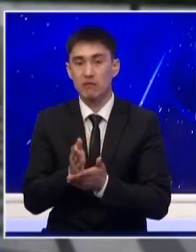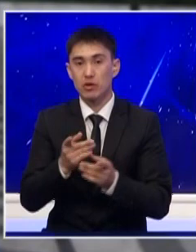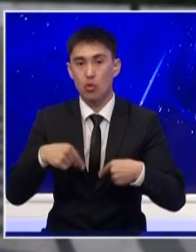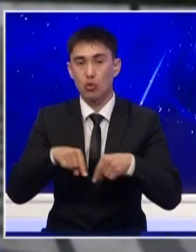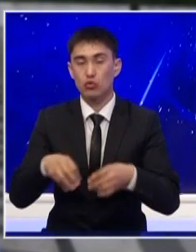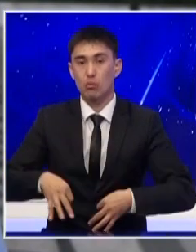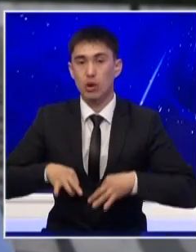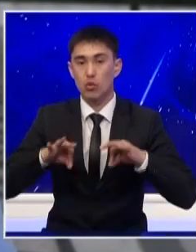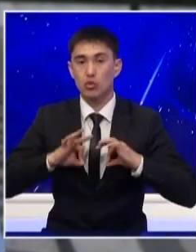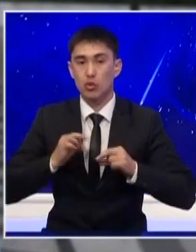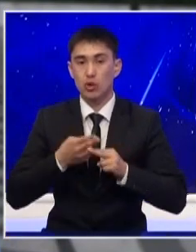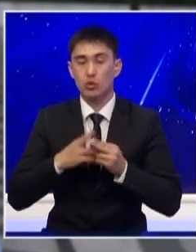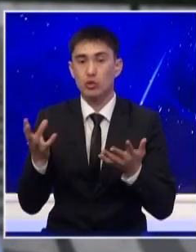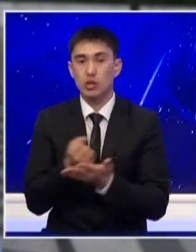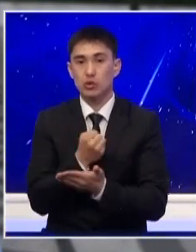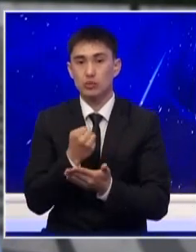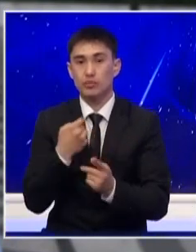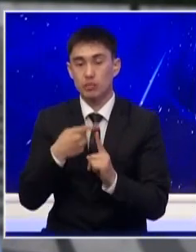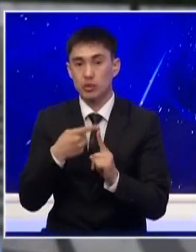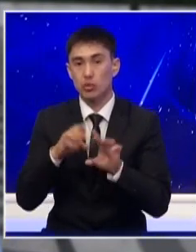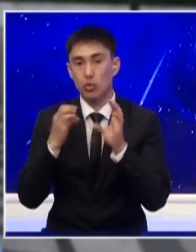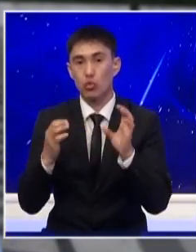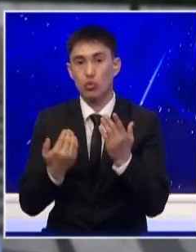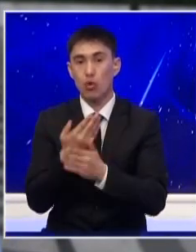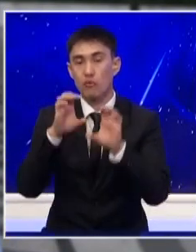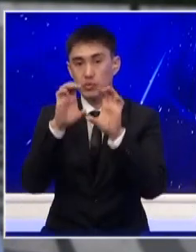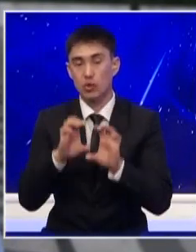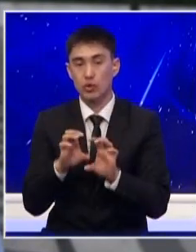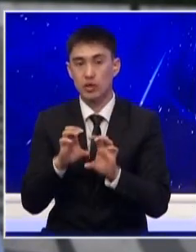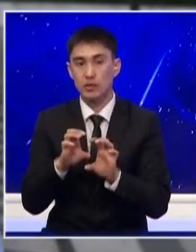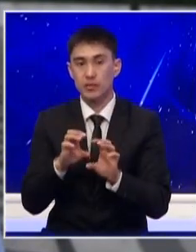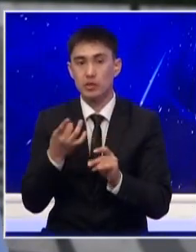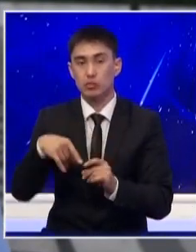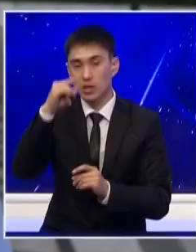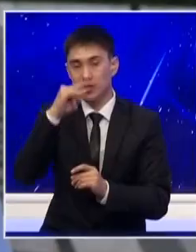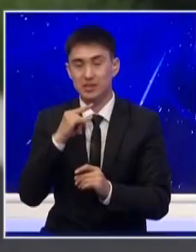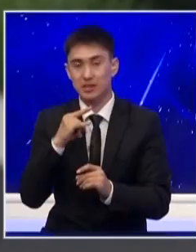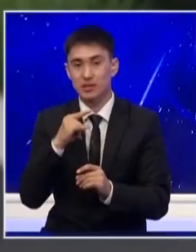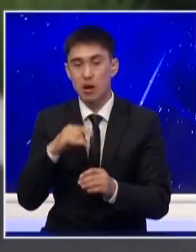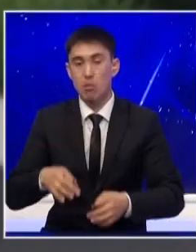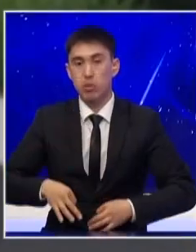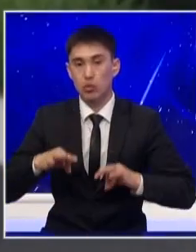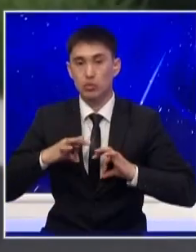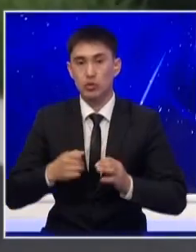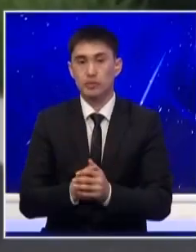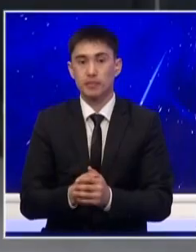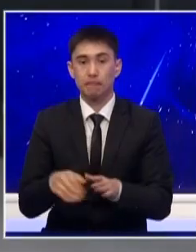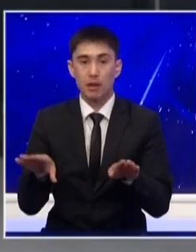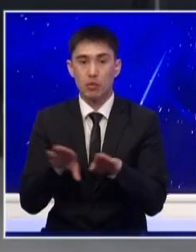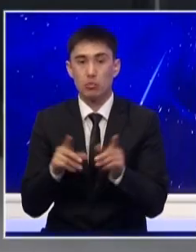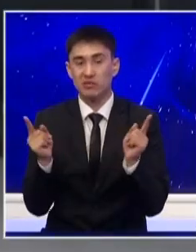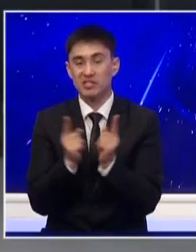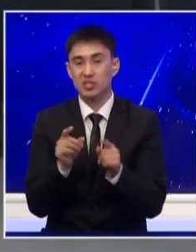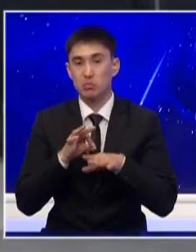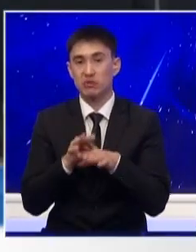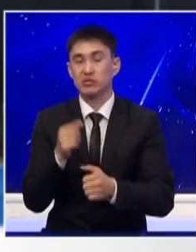органов прокуратуры, которое нашло свое отражение в новом конституционном законе Республики Казахстан о прокуратуре. Подобные встречи у нас